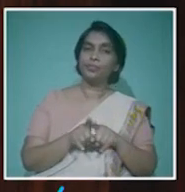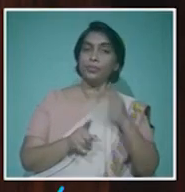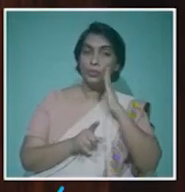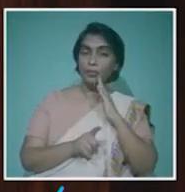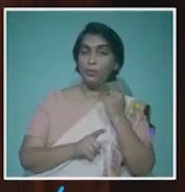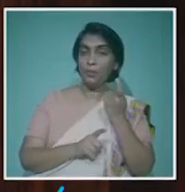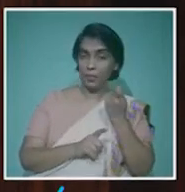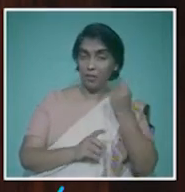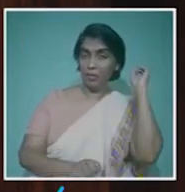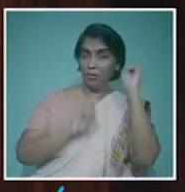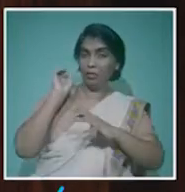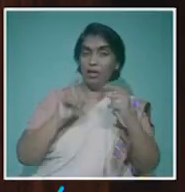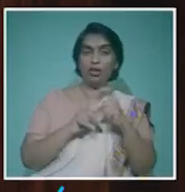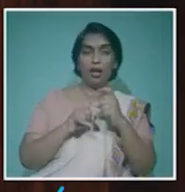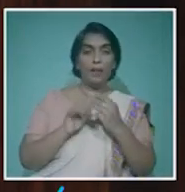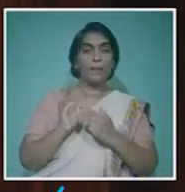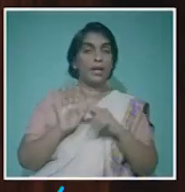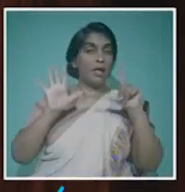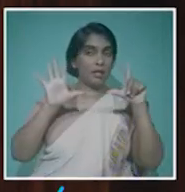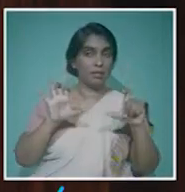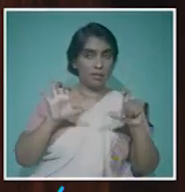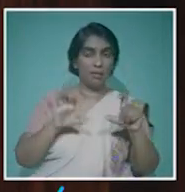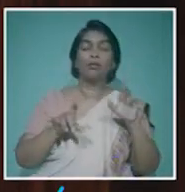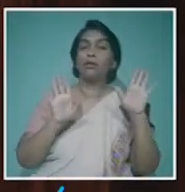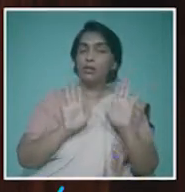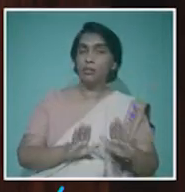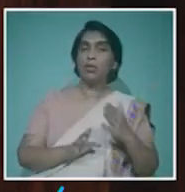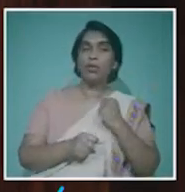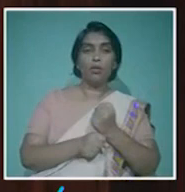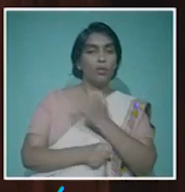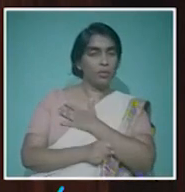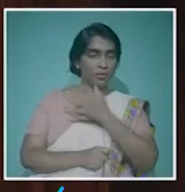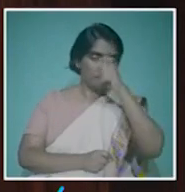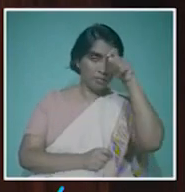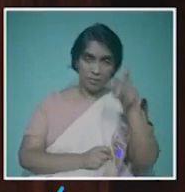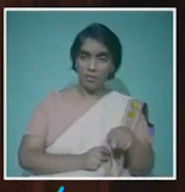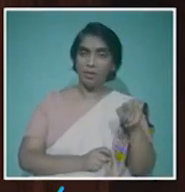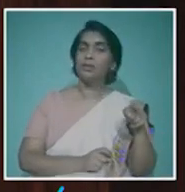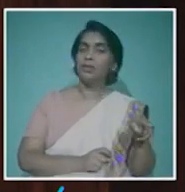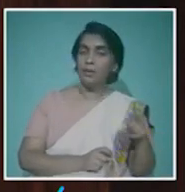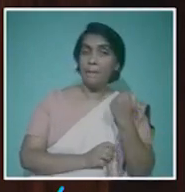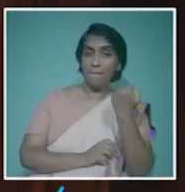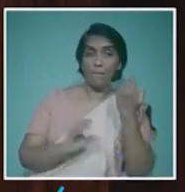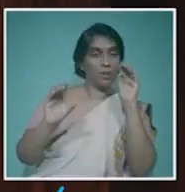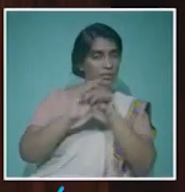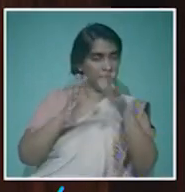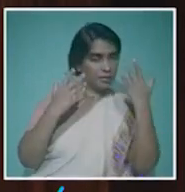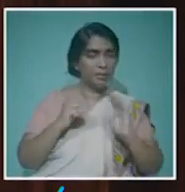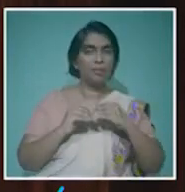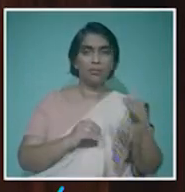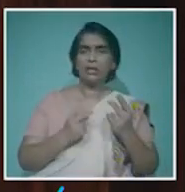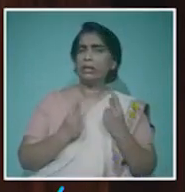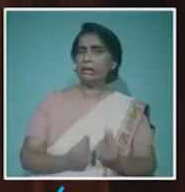විදේශ ප්‍රේෂණ අපිට ලැබුණා ඩොලර් මිලියන 7000ක්. නමුත් ගෝඨාභය රාජපක්ෂ මැතිතුමා බලයට ආවට පස්සේ